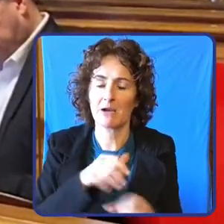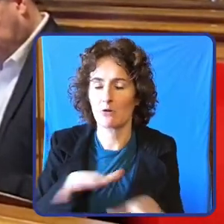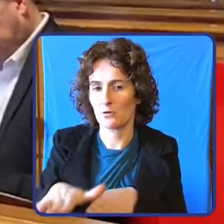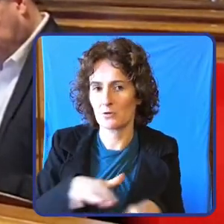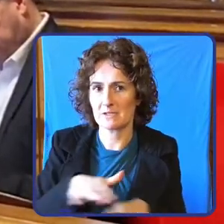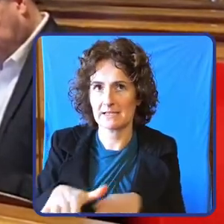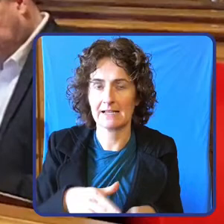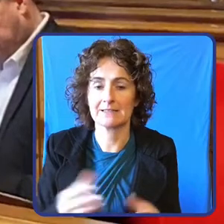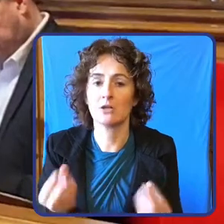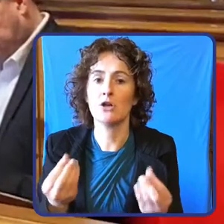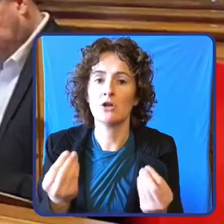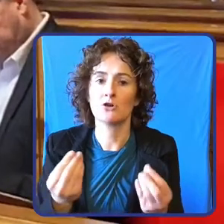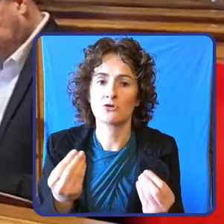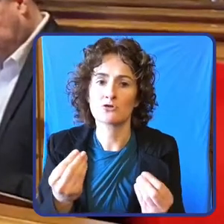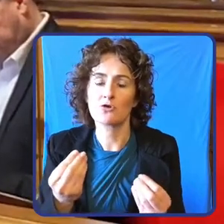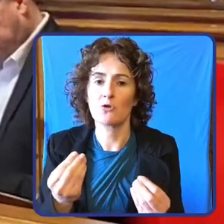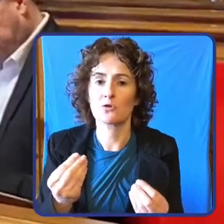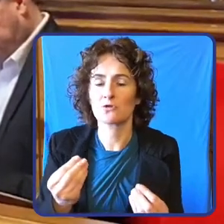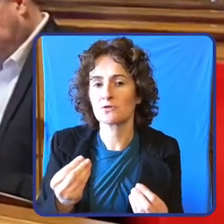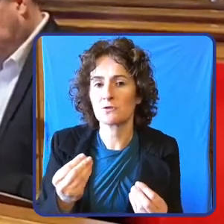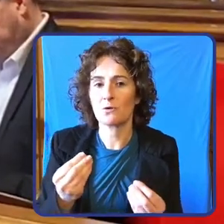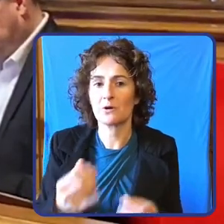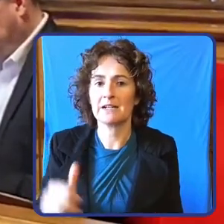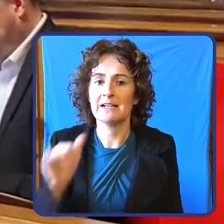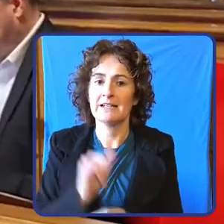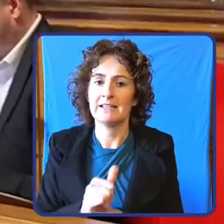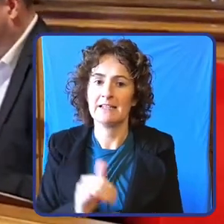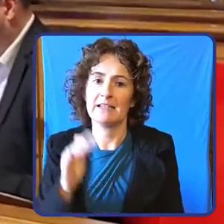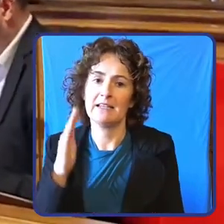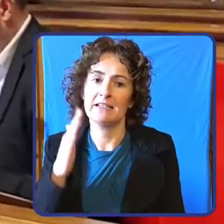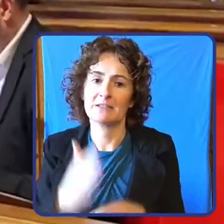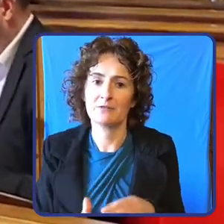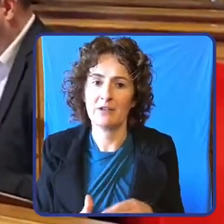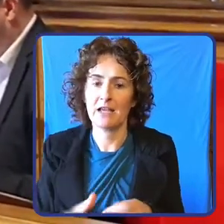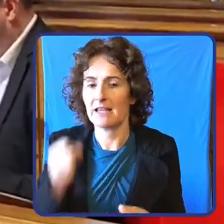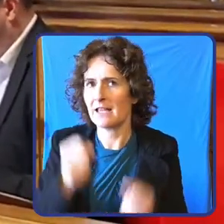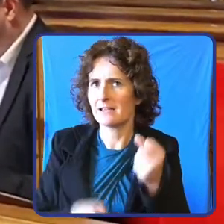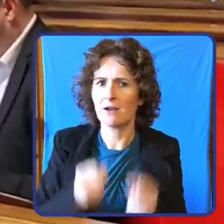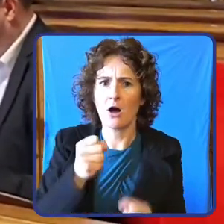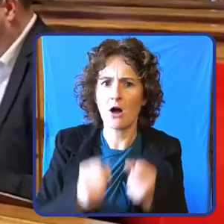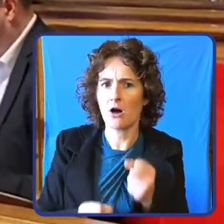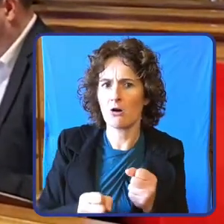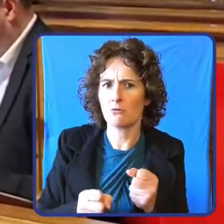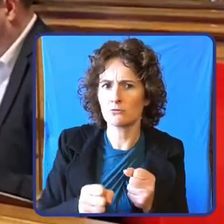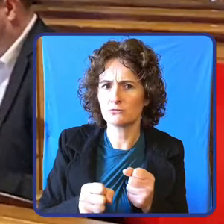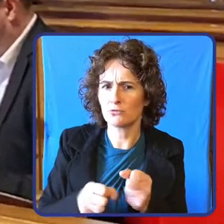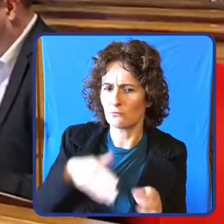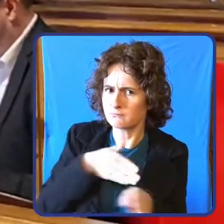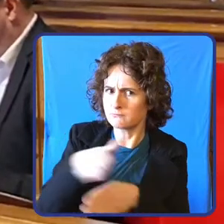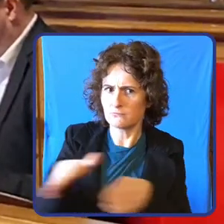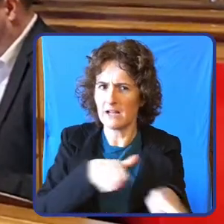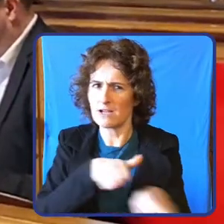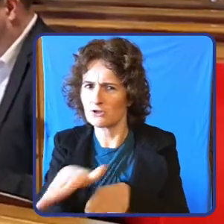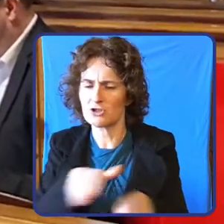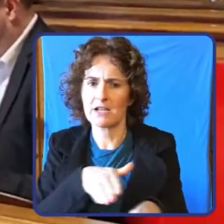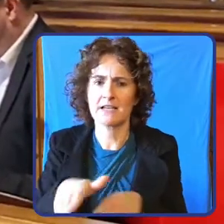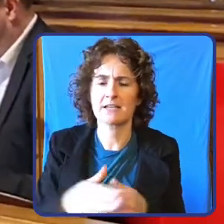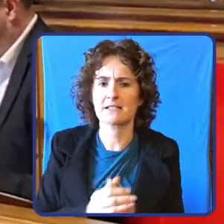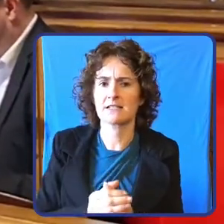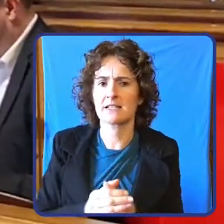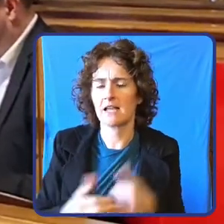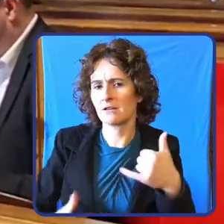nagyon sokszor hétvégente, szombat délután és esti órákban autóversenyzésre hajlamosítják az emberek magukat, és